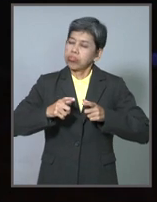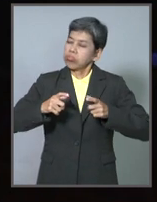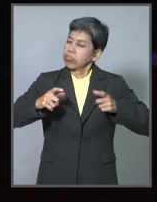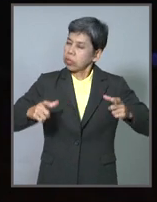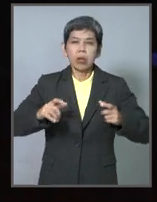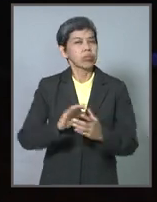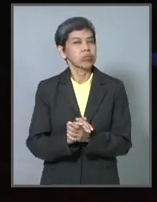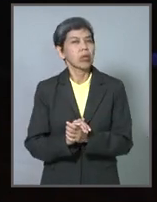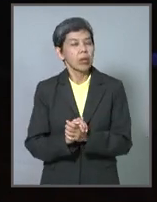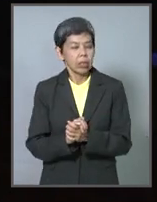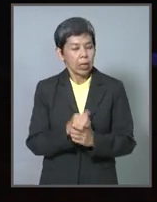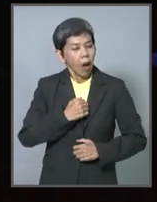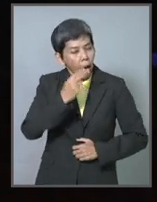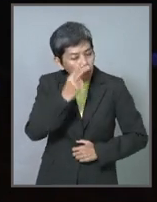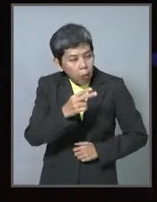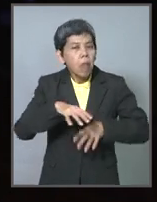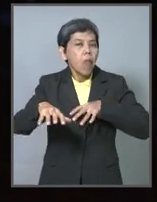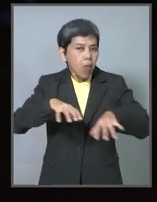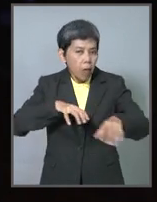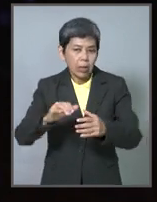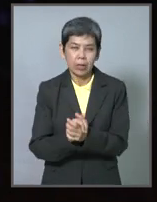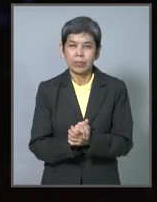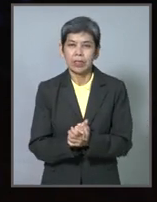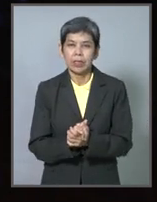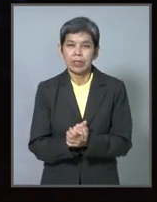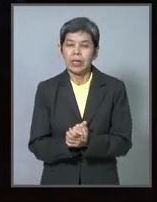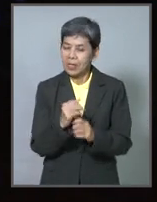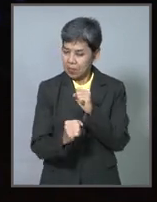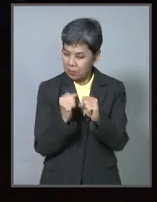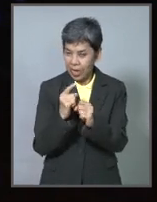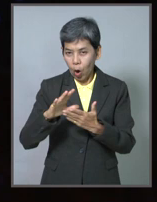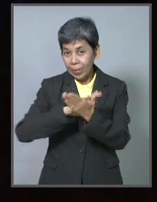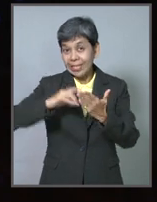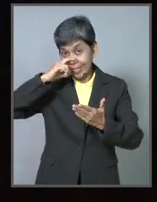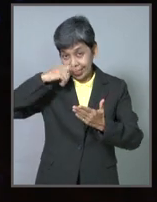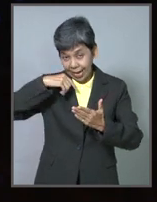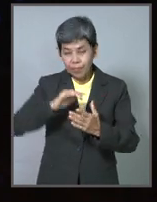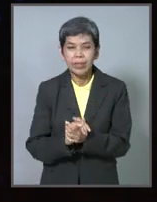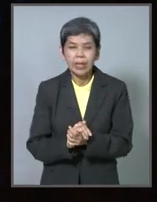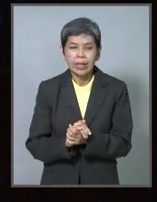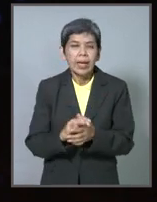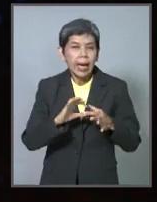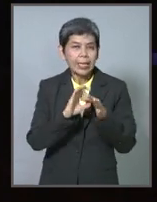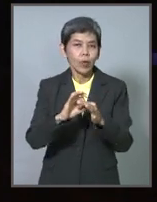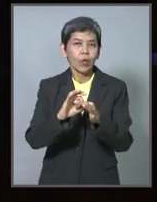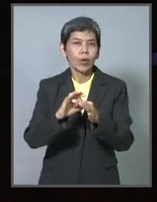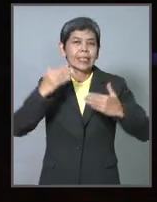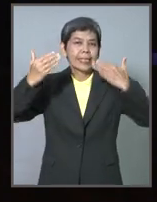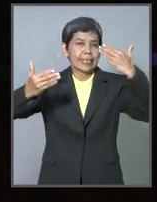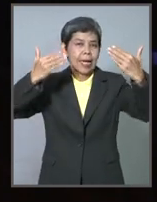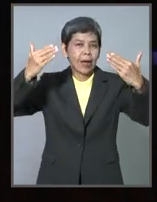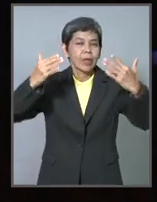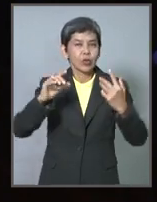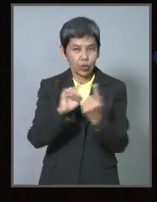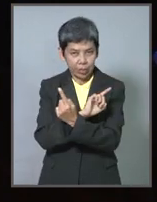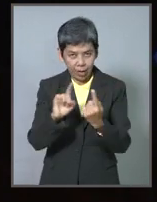ที่สุดในบรรดางานทั้งหลายที่เคยจัดในรอบปีของประเทศในส่วนที่เกี่ยวกับกิจกรรมท